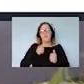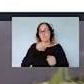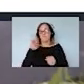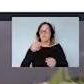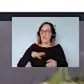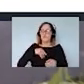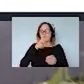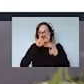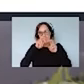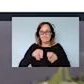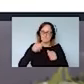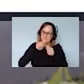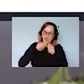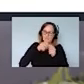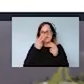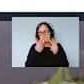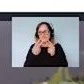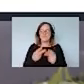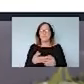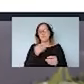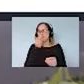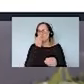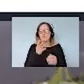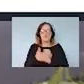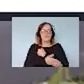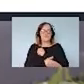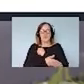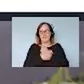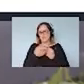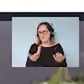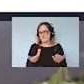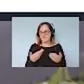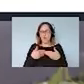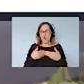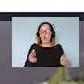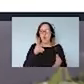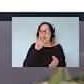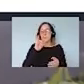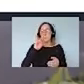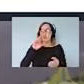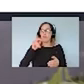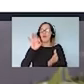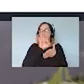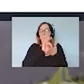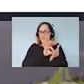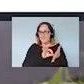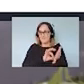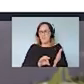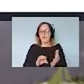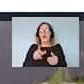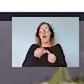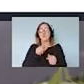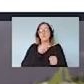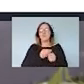poeksperymentować, gdzie to jest super prosty zasób otwartych ikon i grafik, ale przez to, że